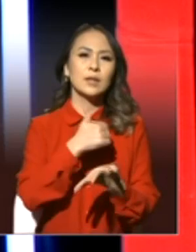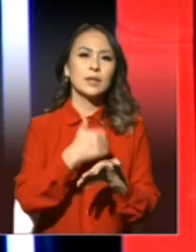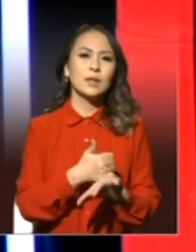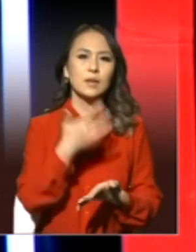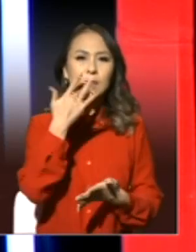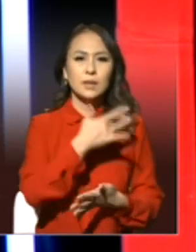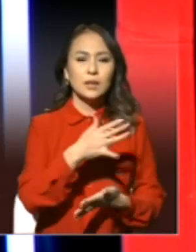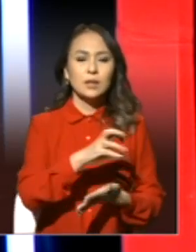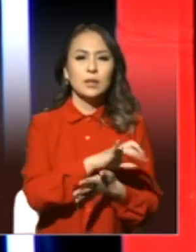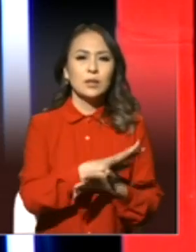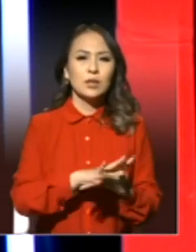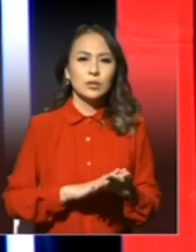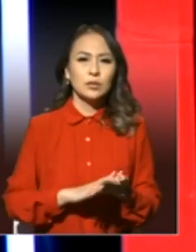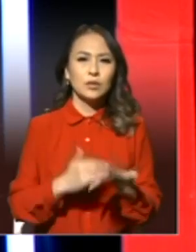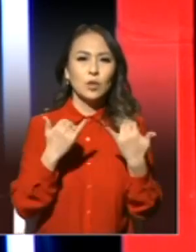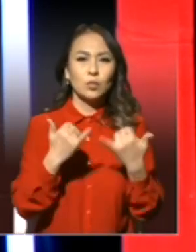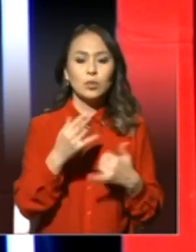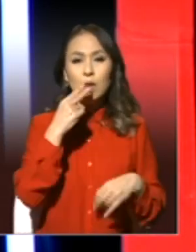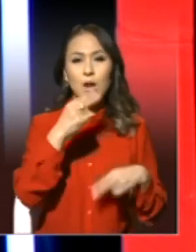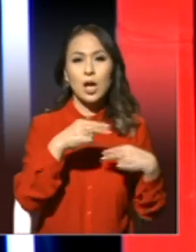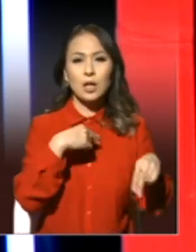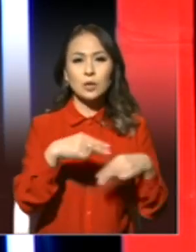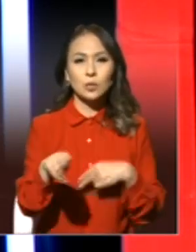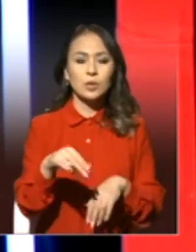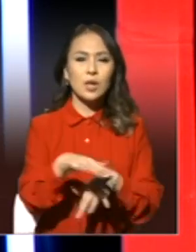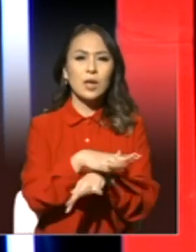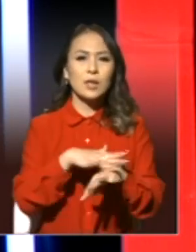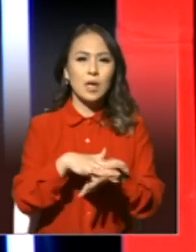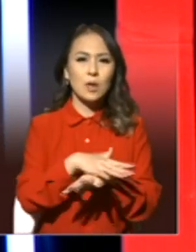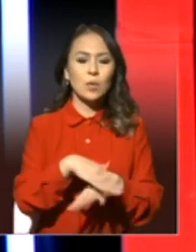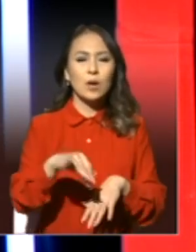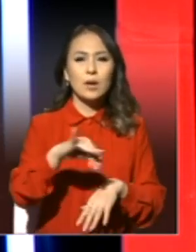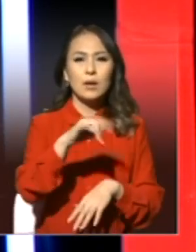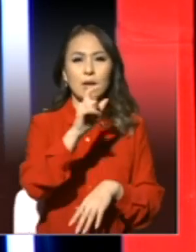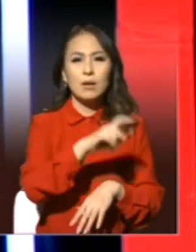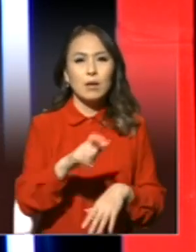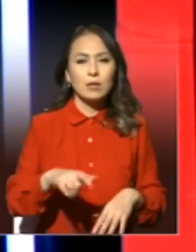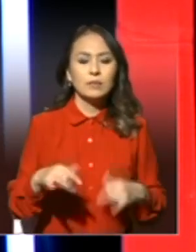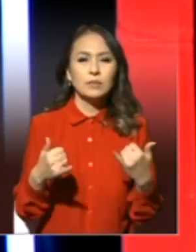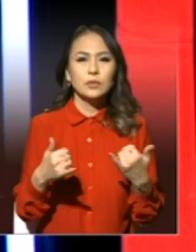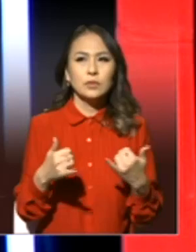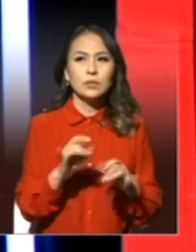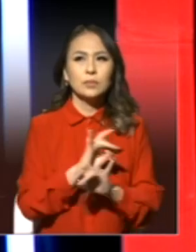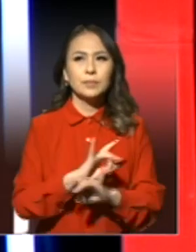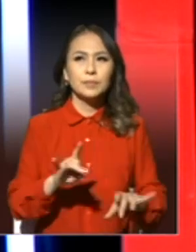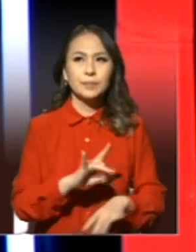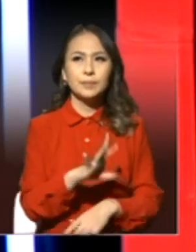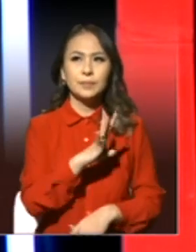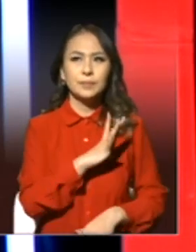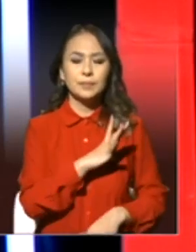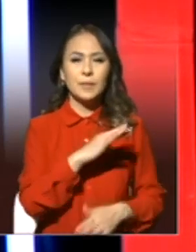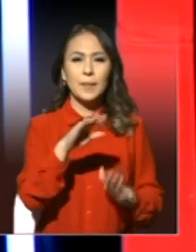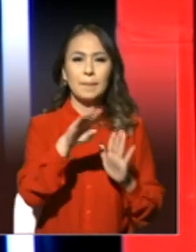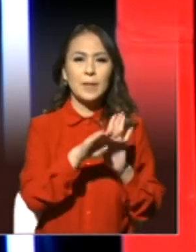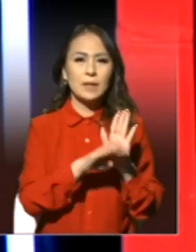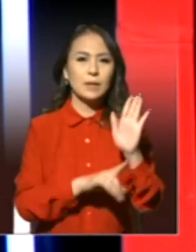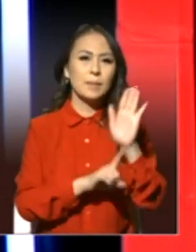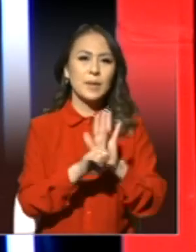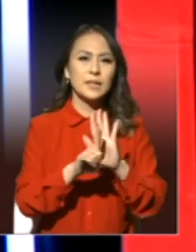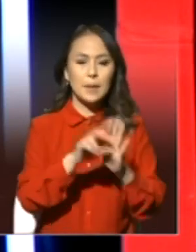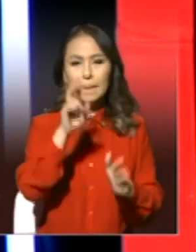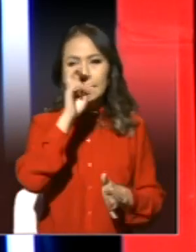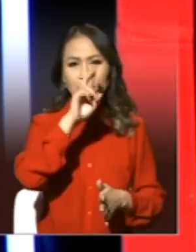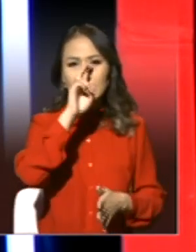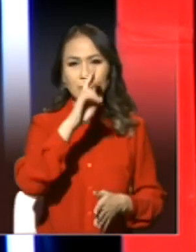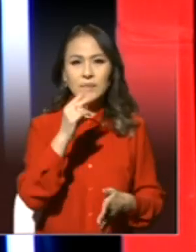қарай жалғастырсақ, бүгінгі азық-түлік, нарық пен халық деген тақырыпты ортаға салып отырмыз. Негізінен жаңа айттық қой, бағдарламамыздың басында